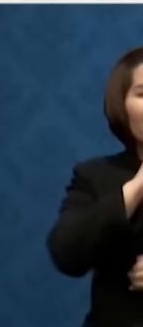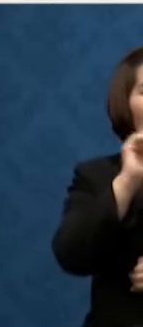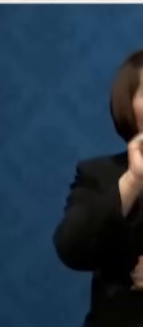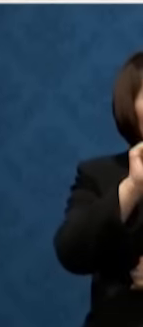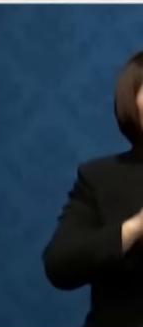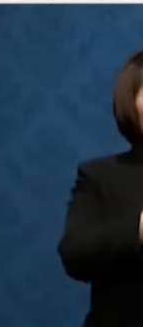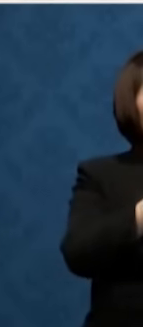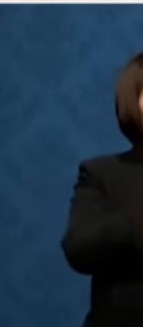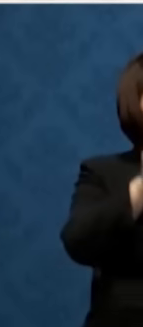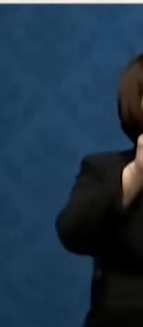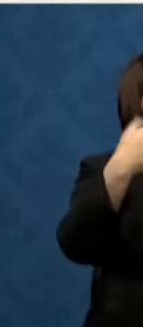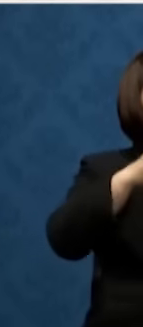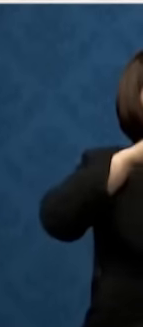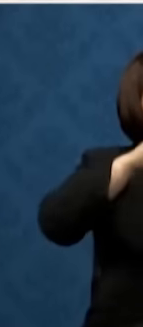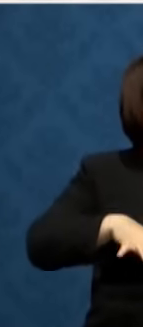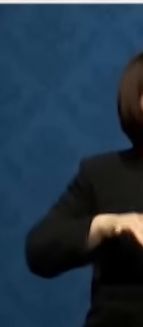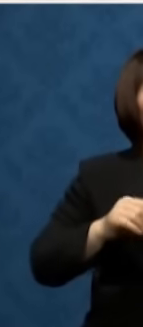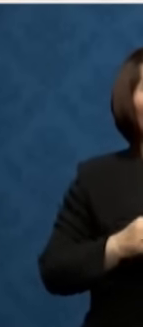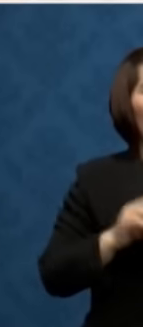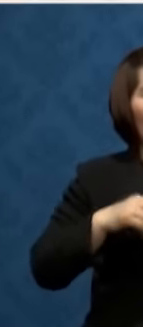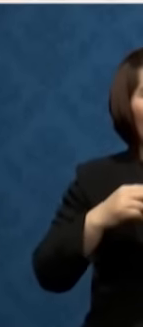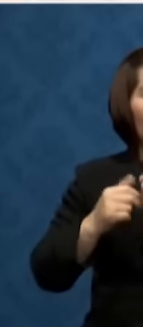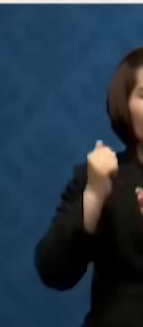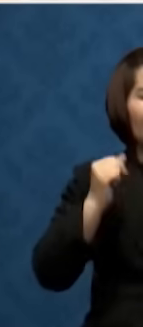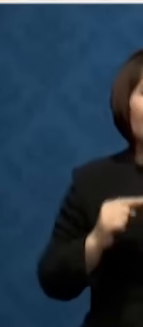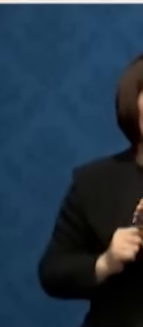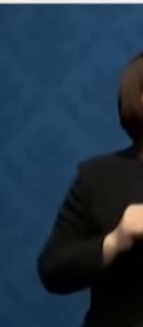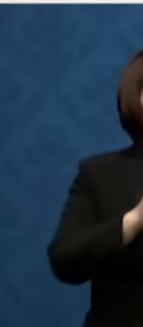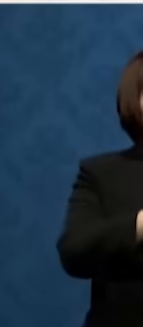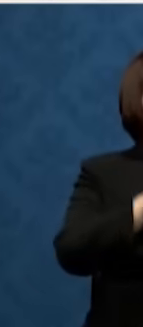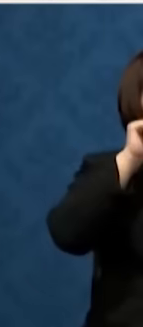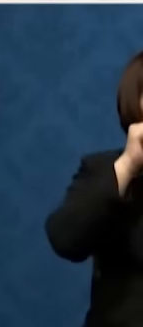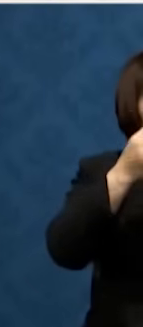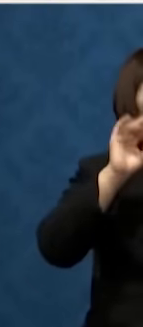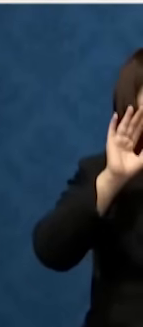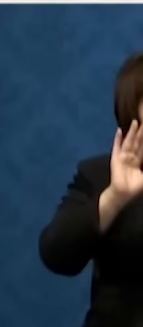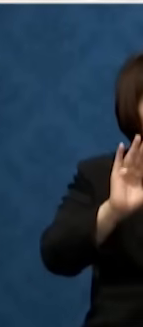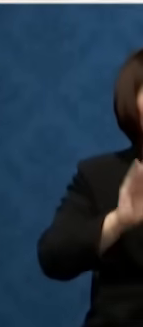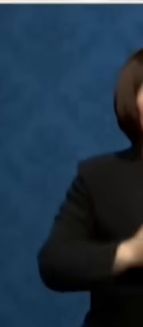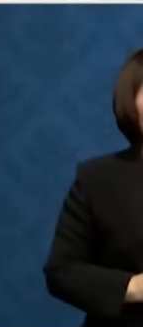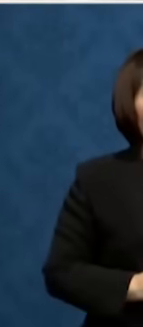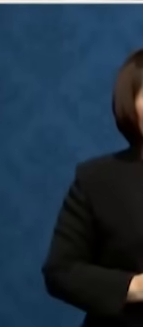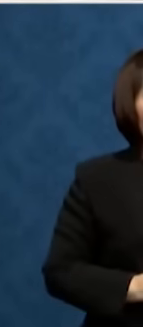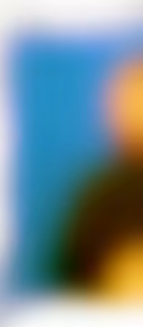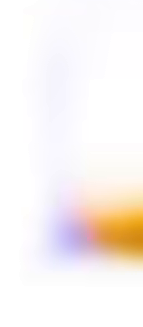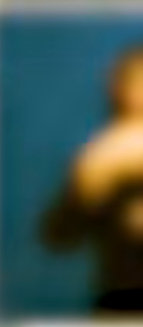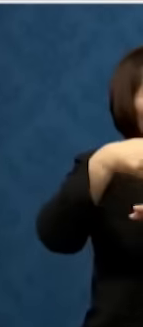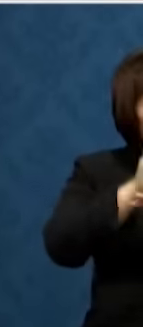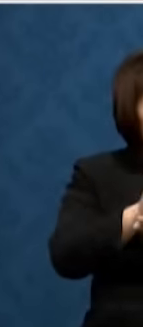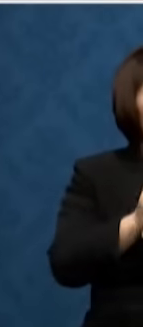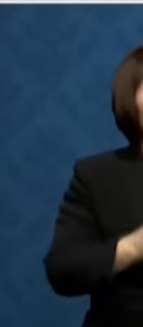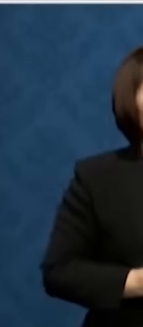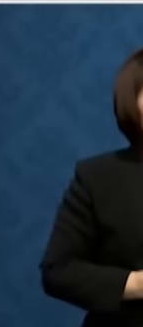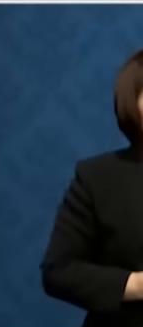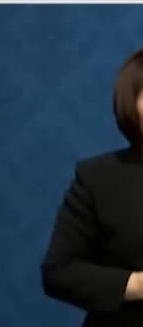ล้วห้ามนำยติซึ่งมีหลักการเช่นเดียวกันขึ้นเสนออีกในสมัยประชุมเดียวกัน มัน